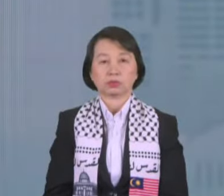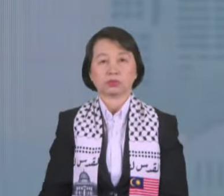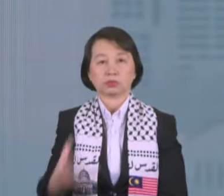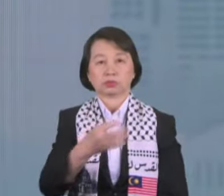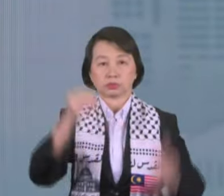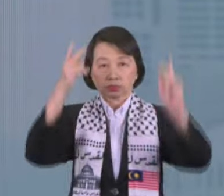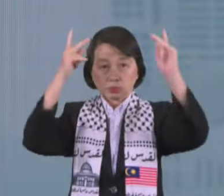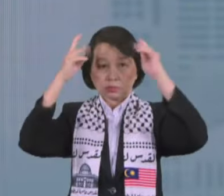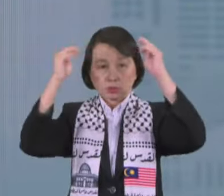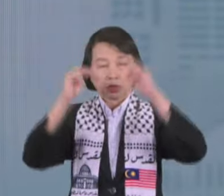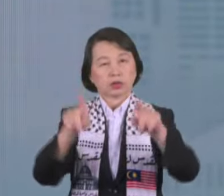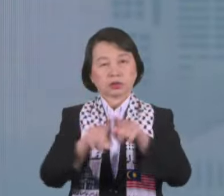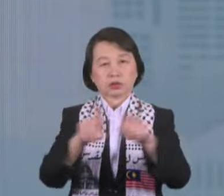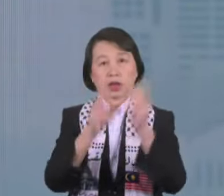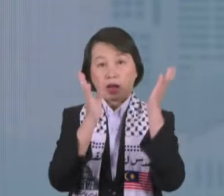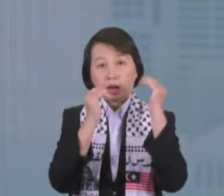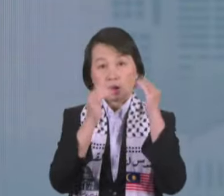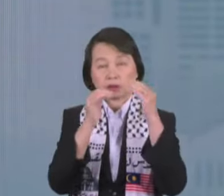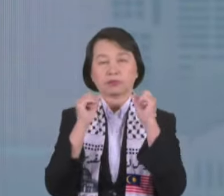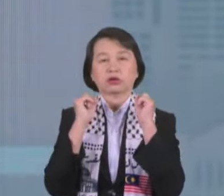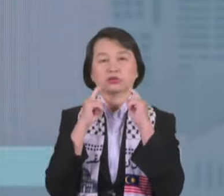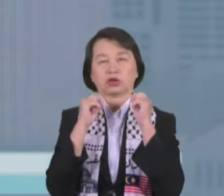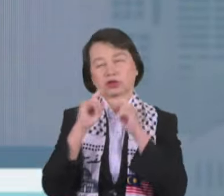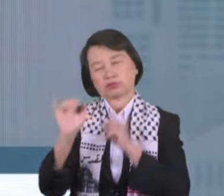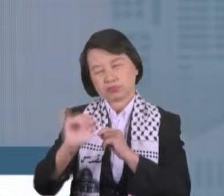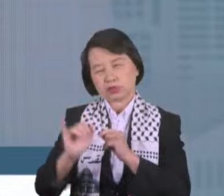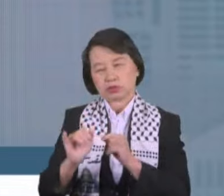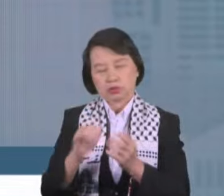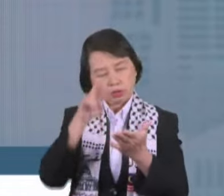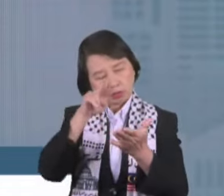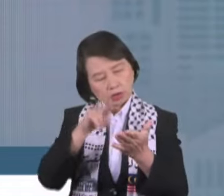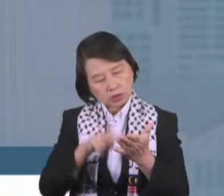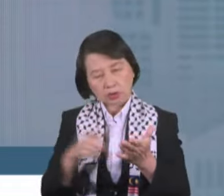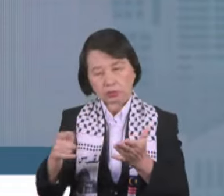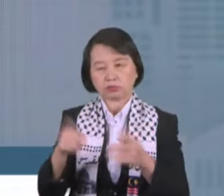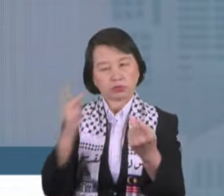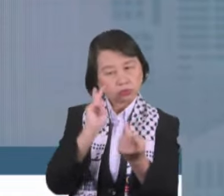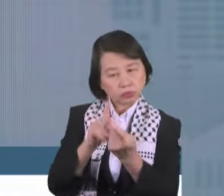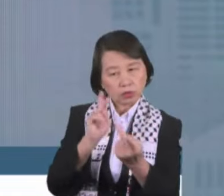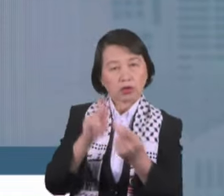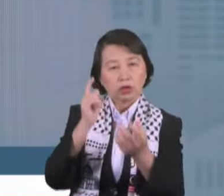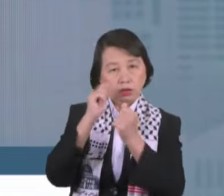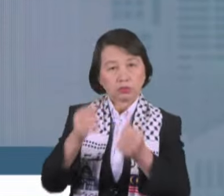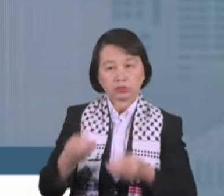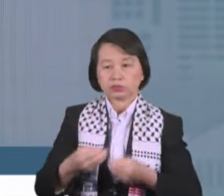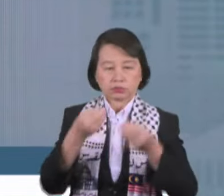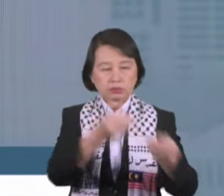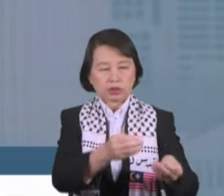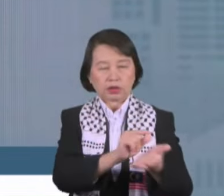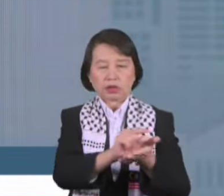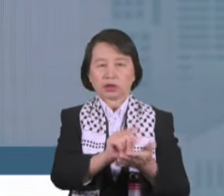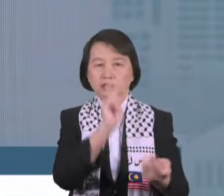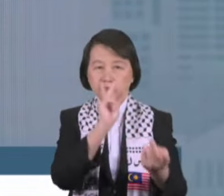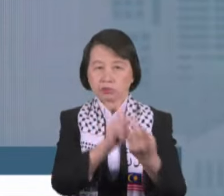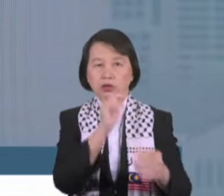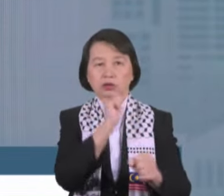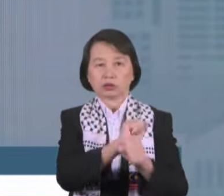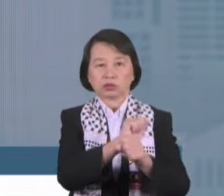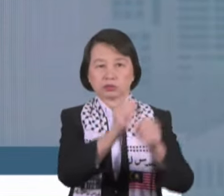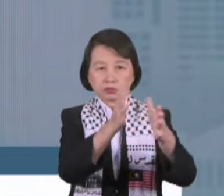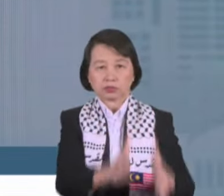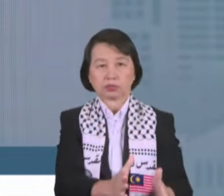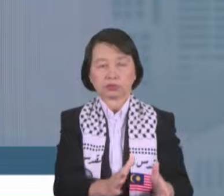Dalam pada itu, Perdana Menteri juga berharap sektor swasta teliti mekanisme bersesuaian untuk pemberian gaji munasabah kepada